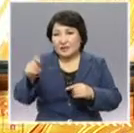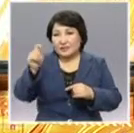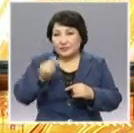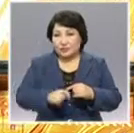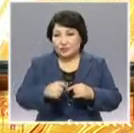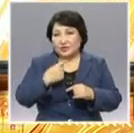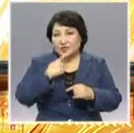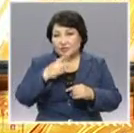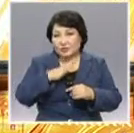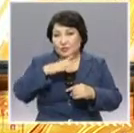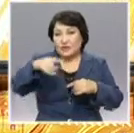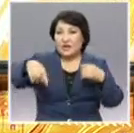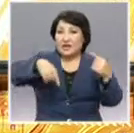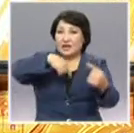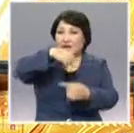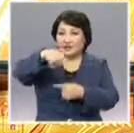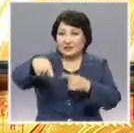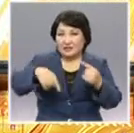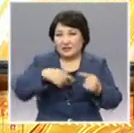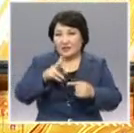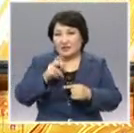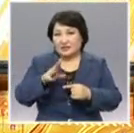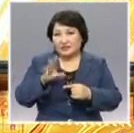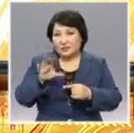айланып ана КамАЗ центрмен